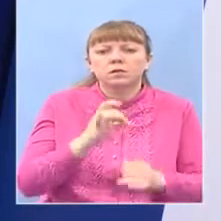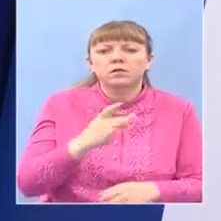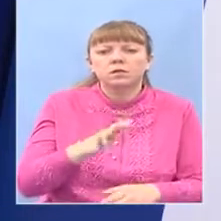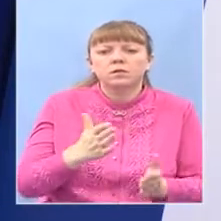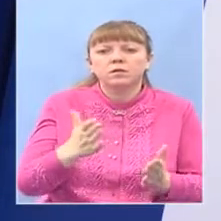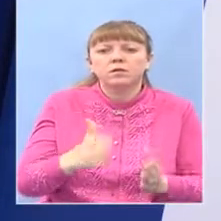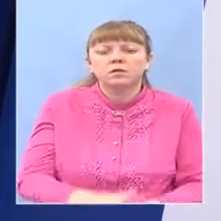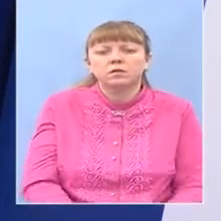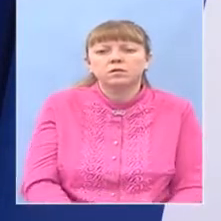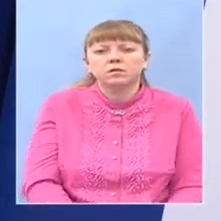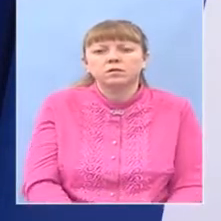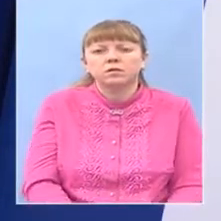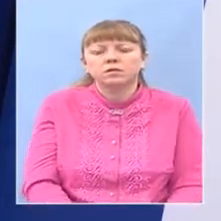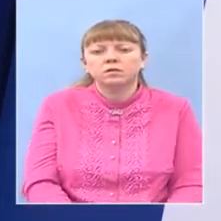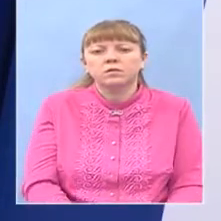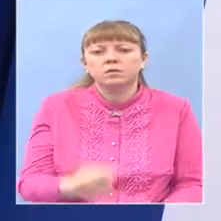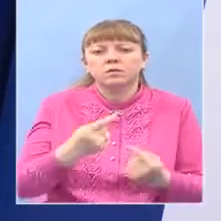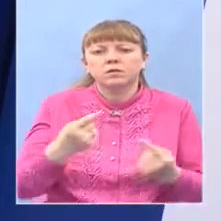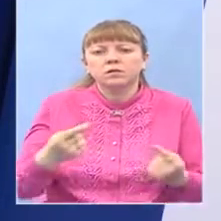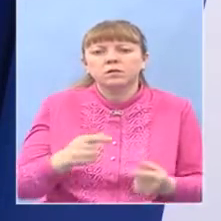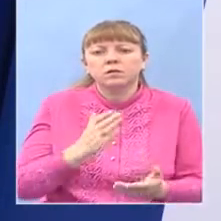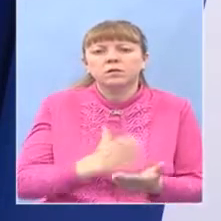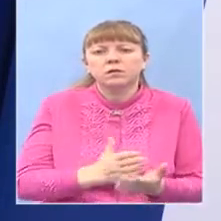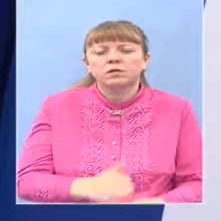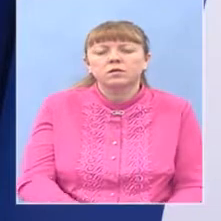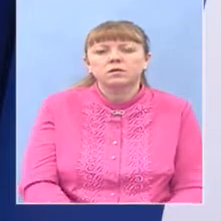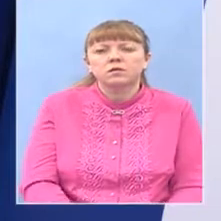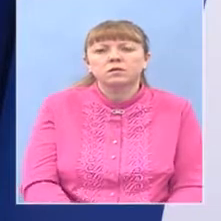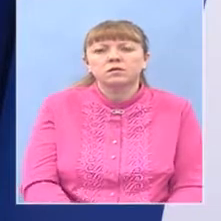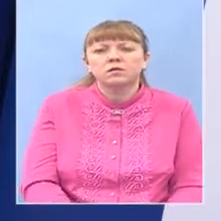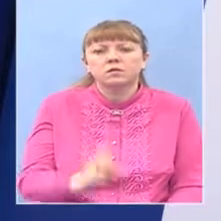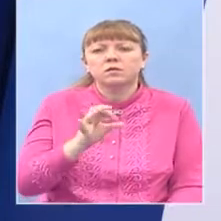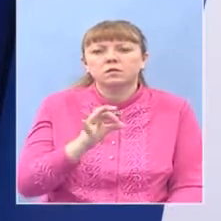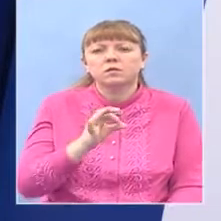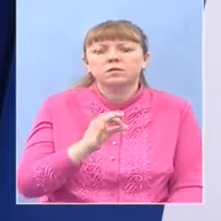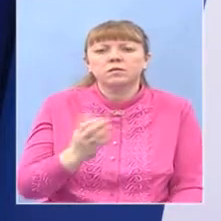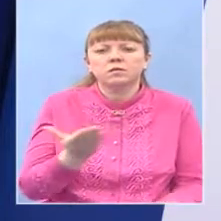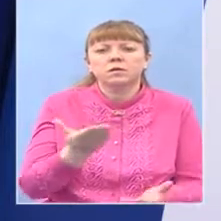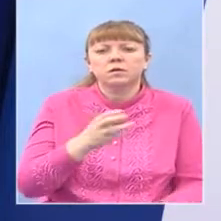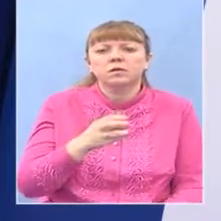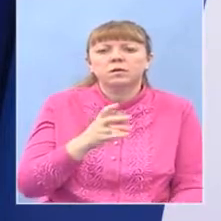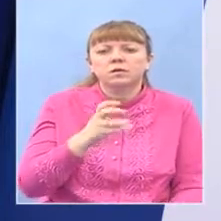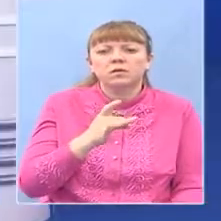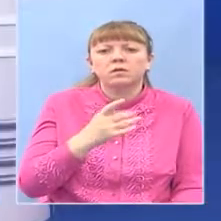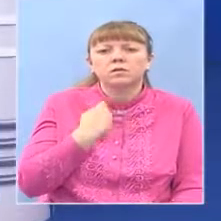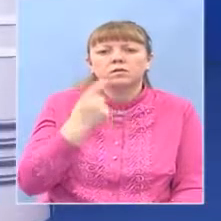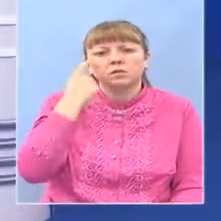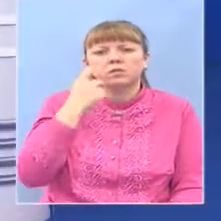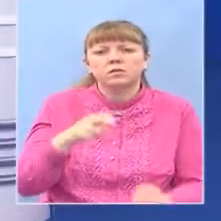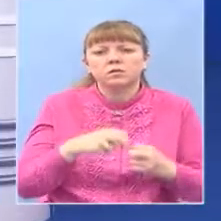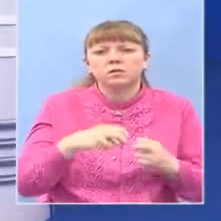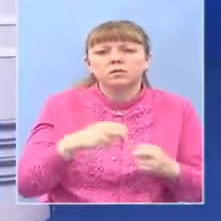движения. Ну, то есть вот как бы разные, да, есть. И поэтому... То есть НПО выступает в роли таких акторов, которые должны решать